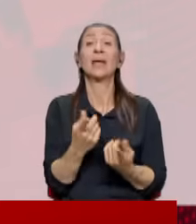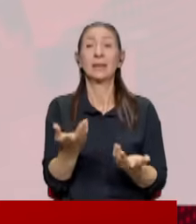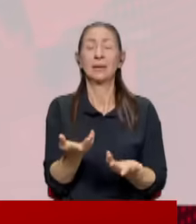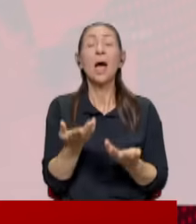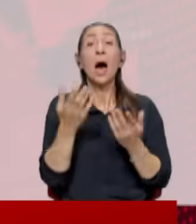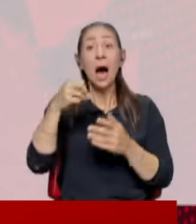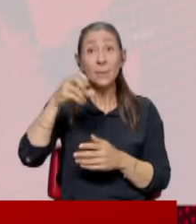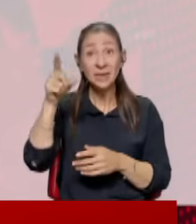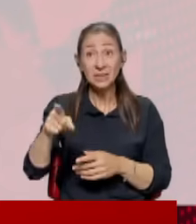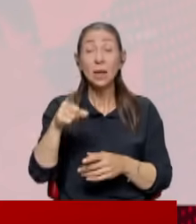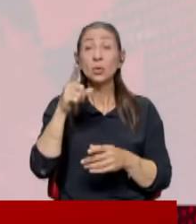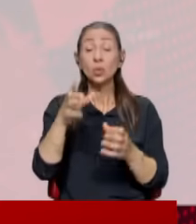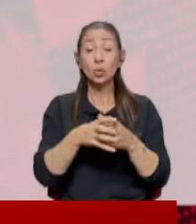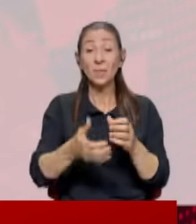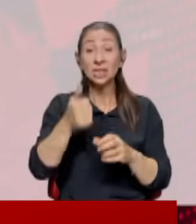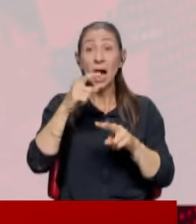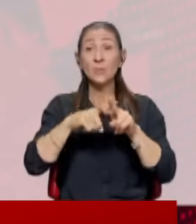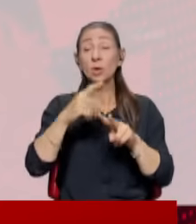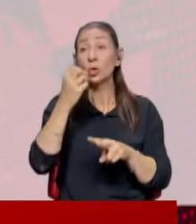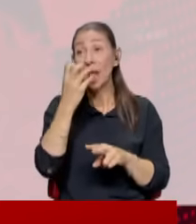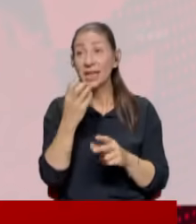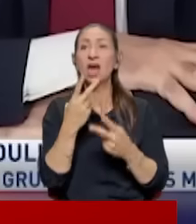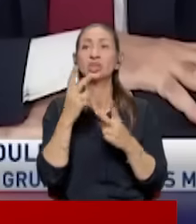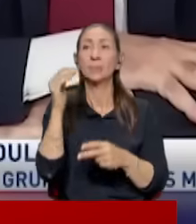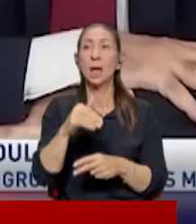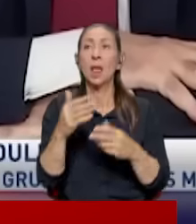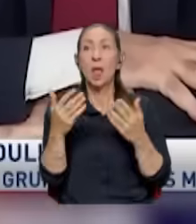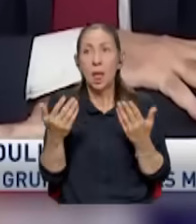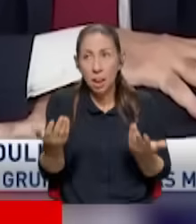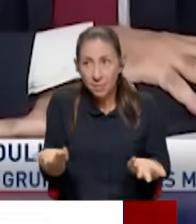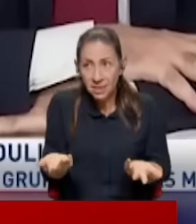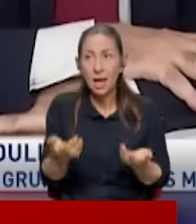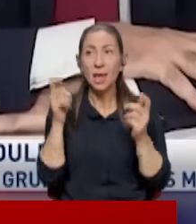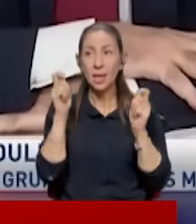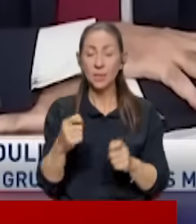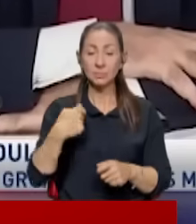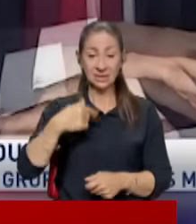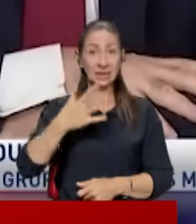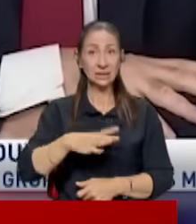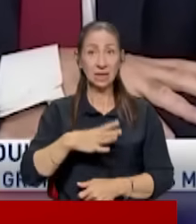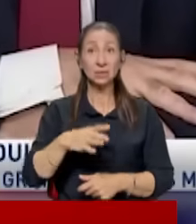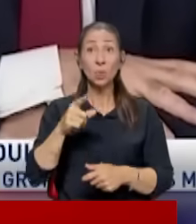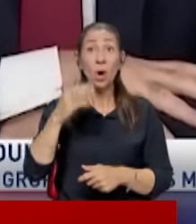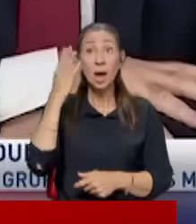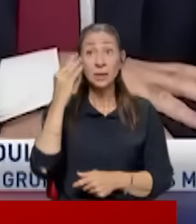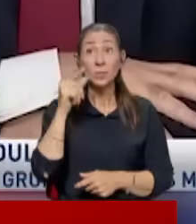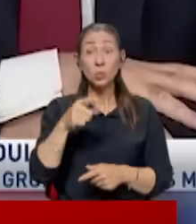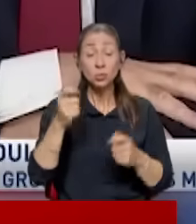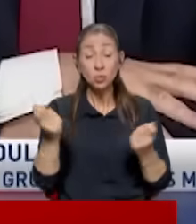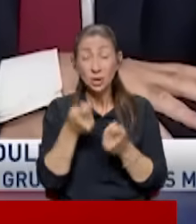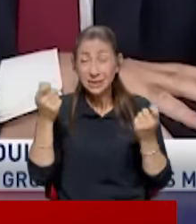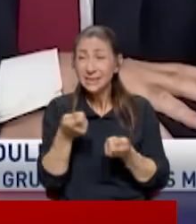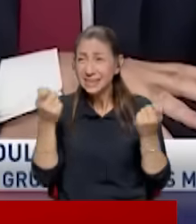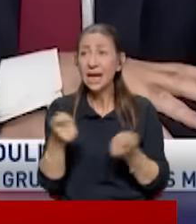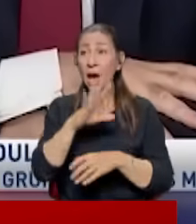demek. AK Parti'den Grup Başkanı Abdullah Güler'den açıklama geldi. Elbette yapılmasını biz de arzu ederiz. Bu manada bu gayreti ve